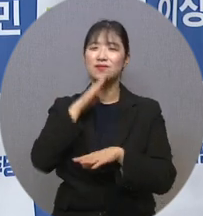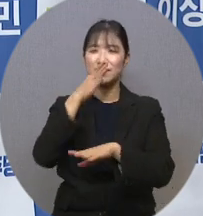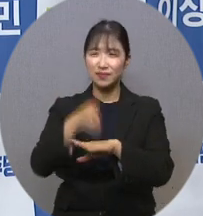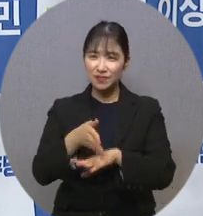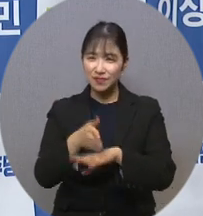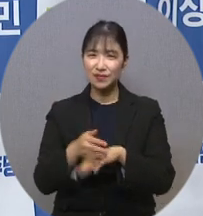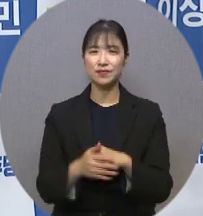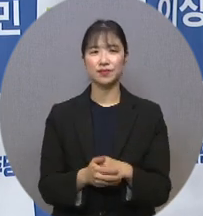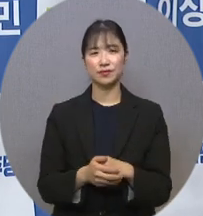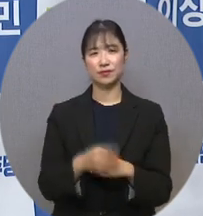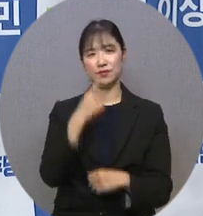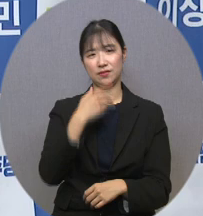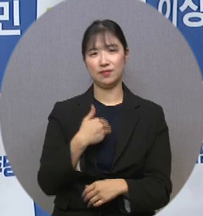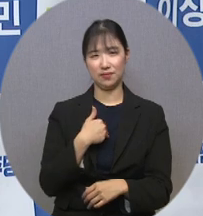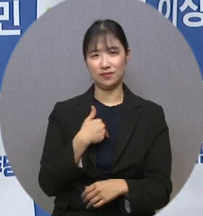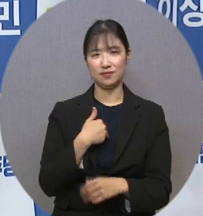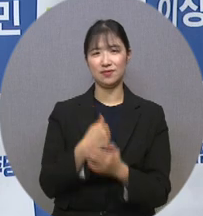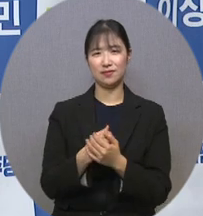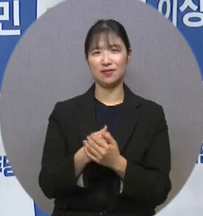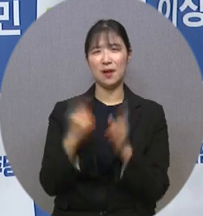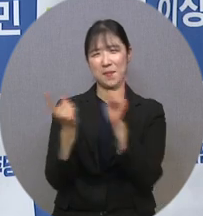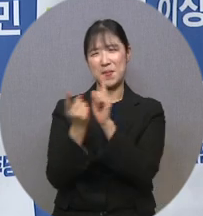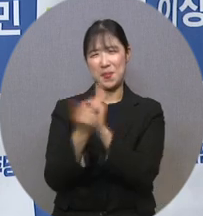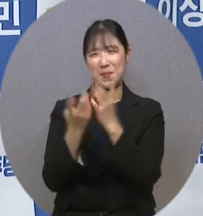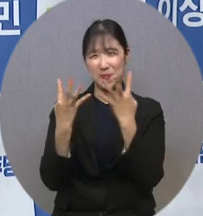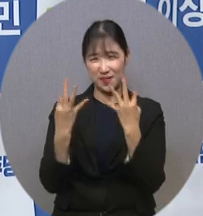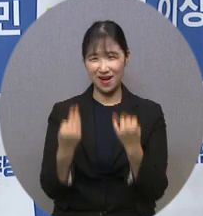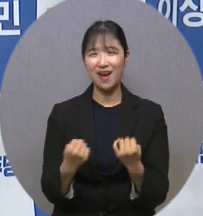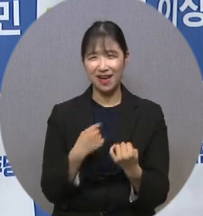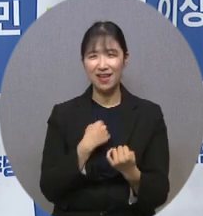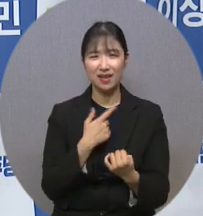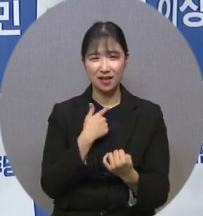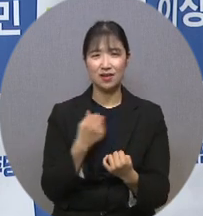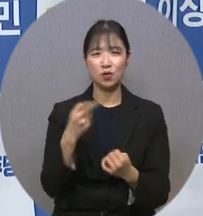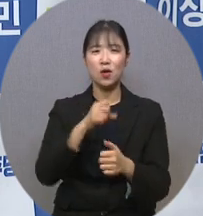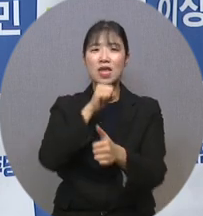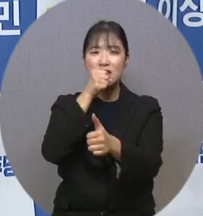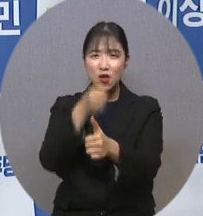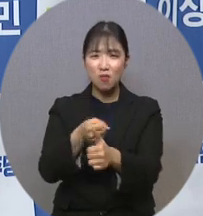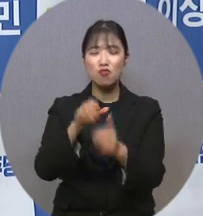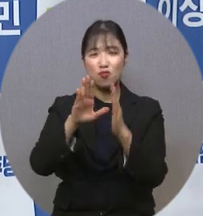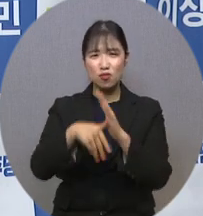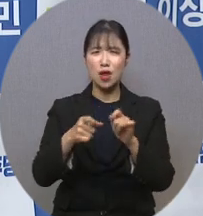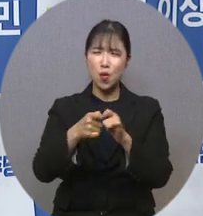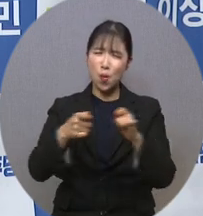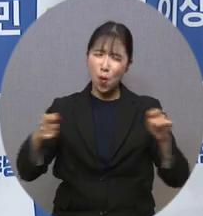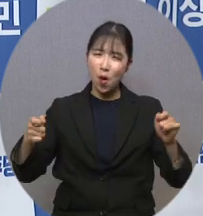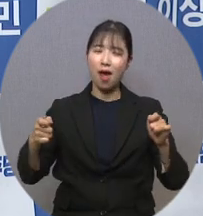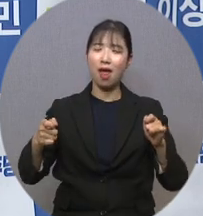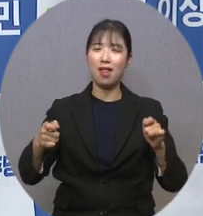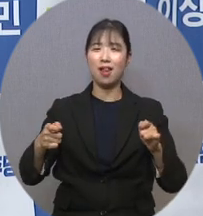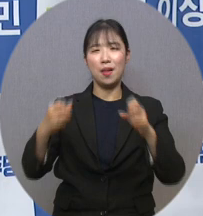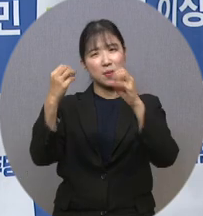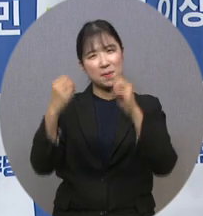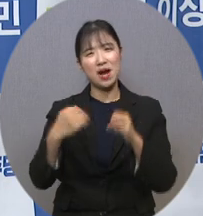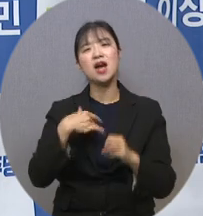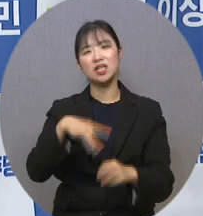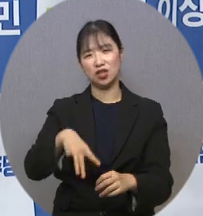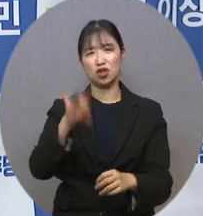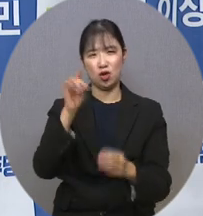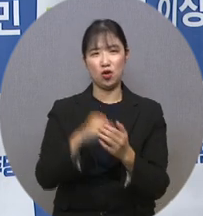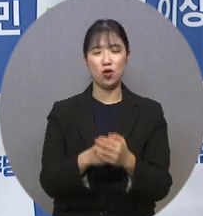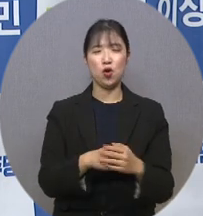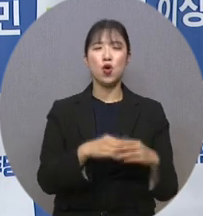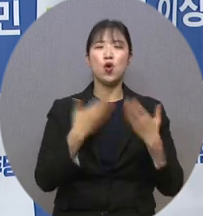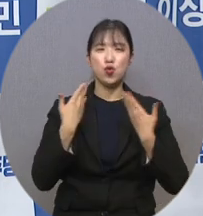감사드리고요. 저는 사실 취재 때 많이 뵀었어요. 그리고 이렇게 인터뷰 프로그램으로 장시간 뵌 것은 사실 처음인데요. 조용하고